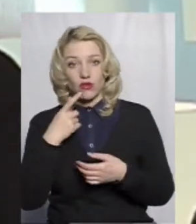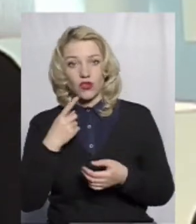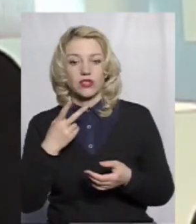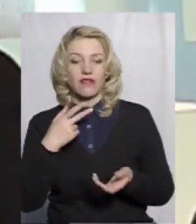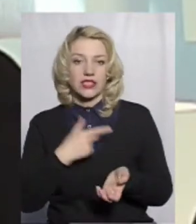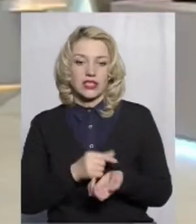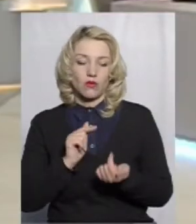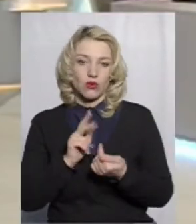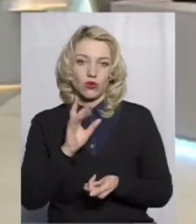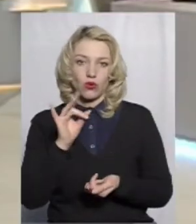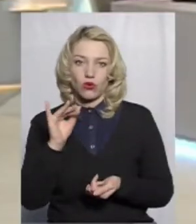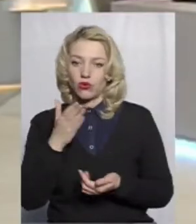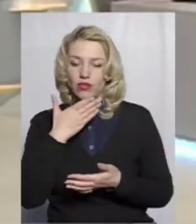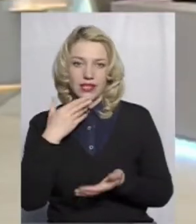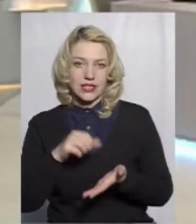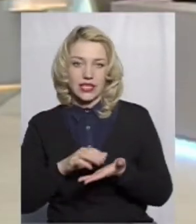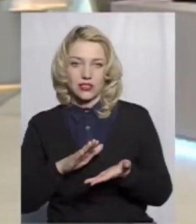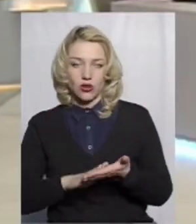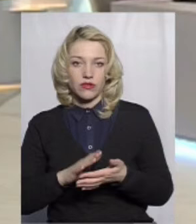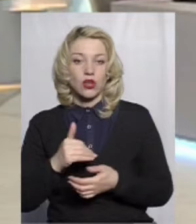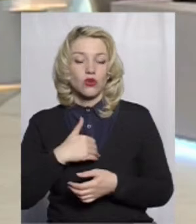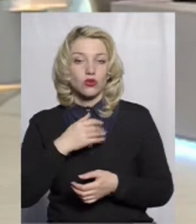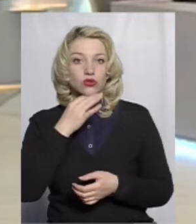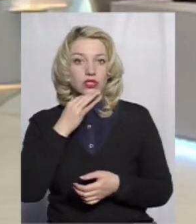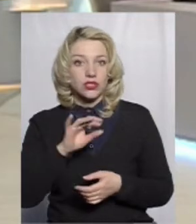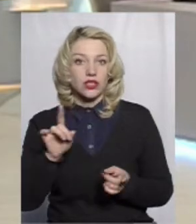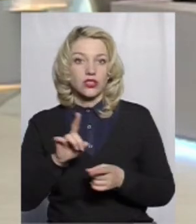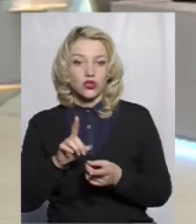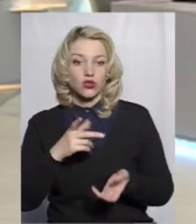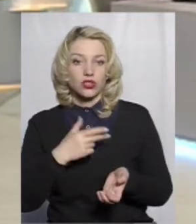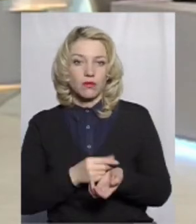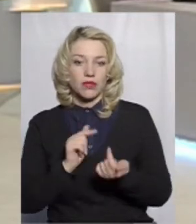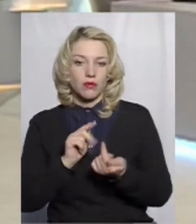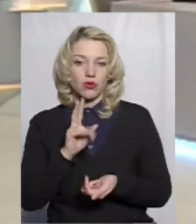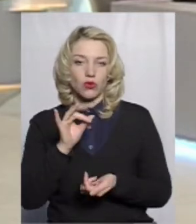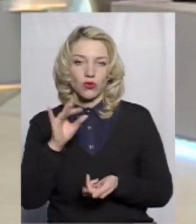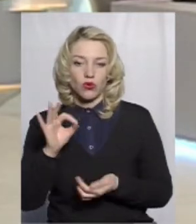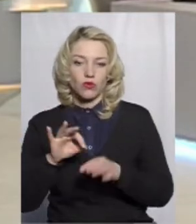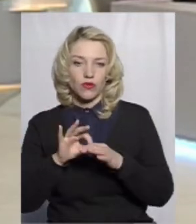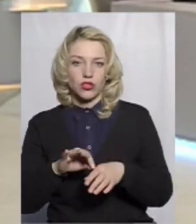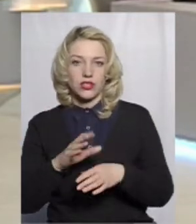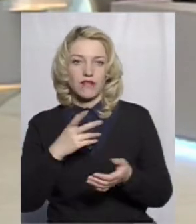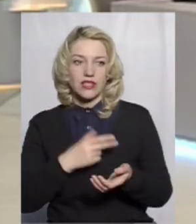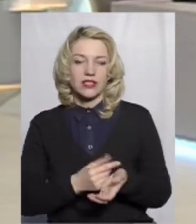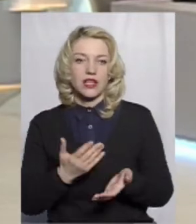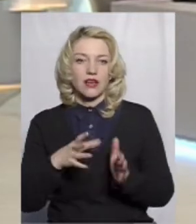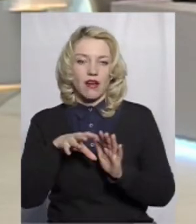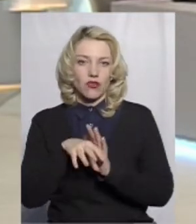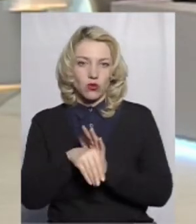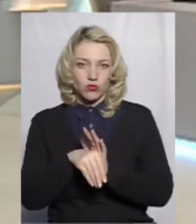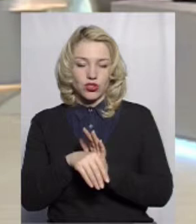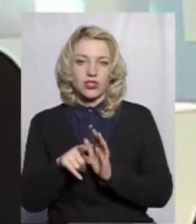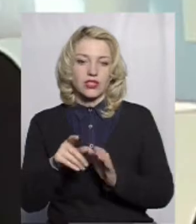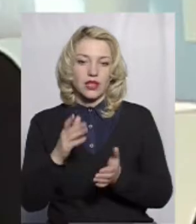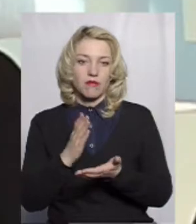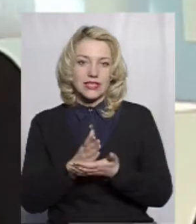проти кору, то вони не зареєстровані. Хочу сказати, що щеплення проти кору проводиться вакциною, яка у тому числі